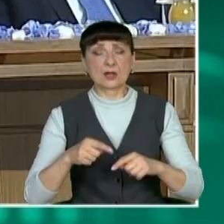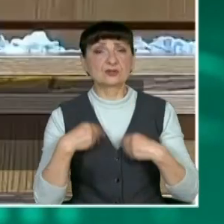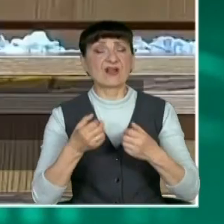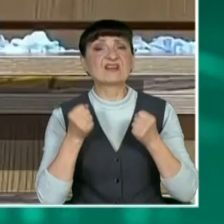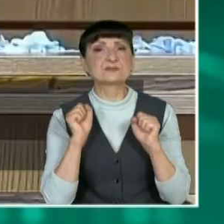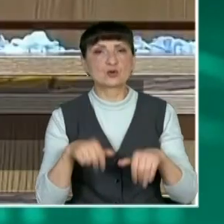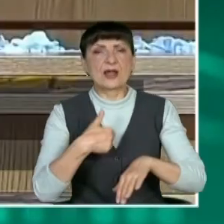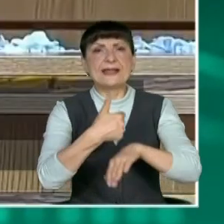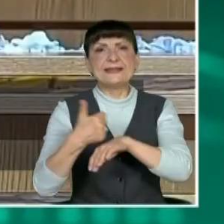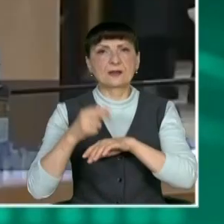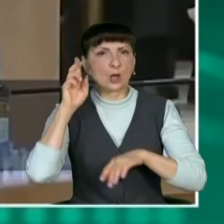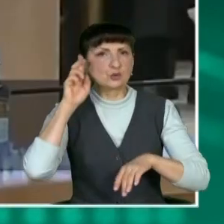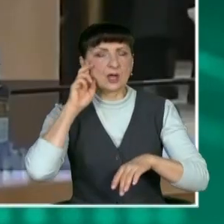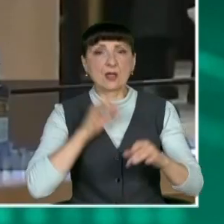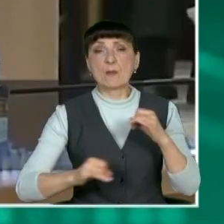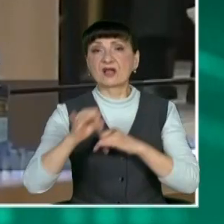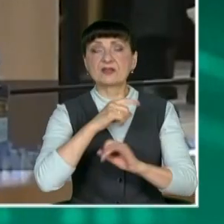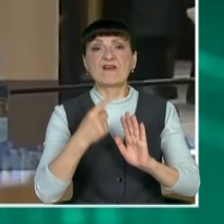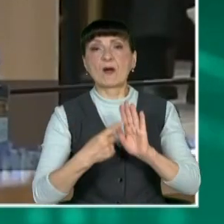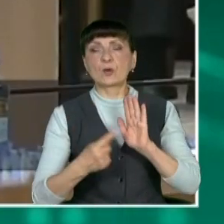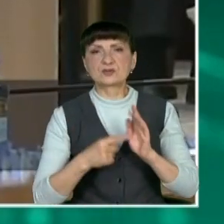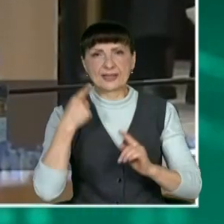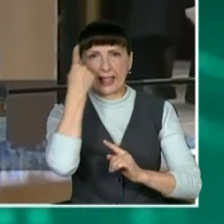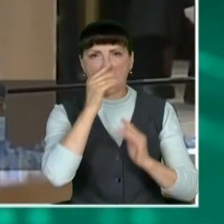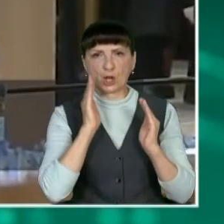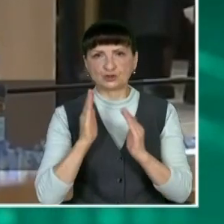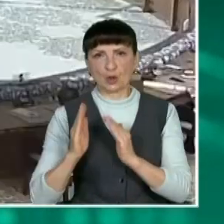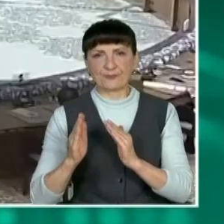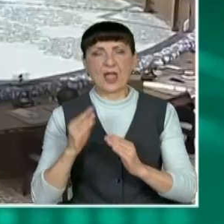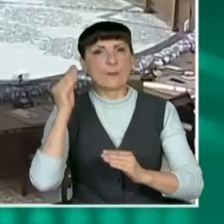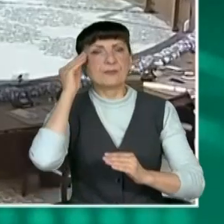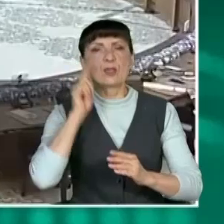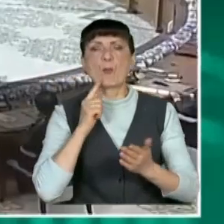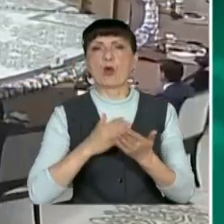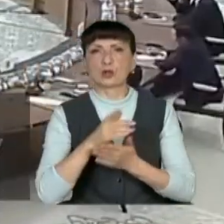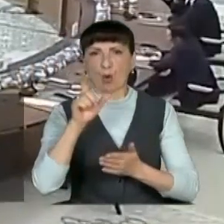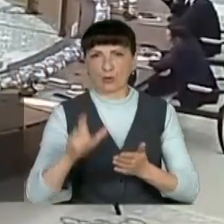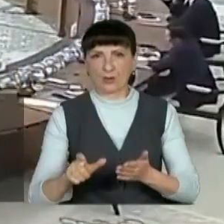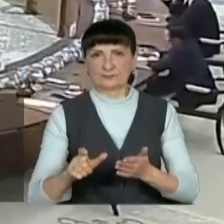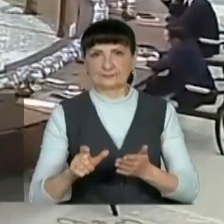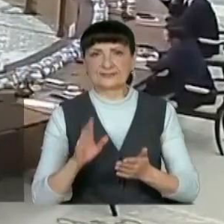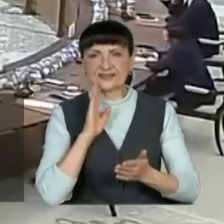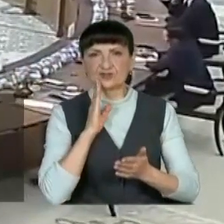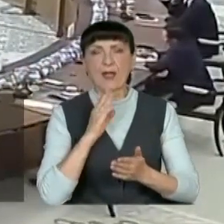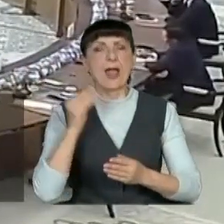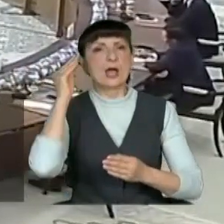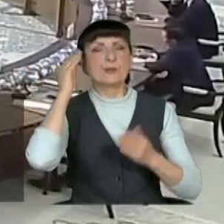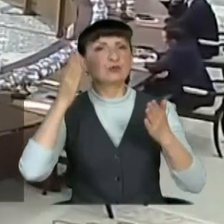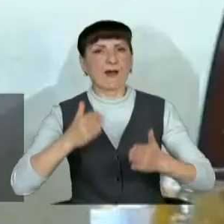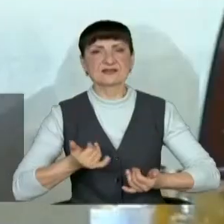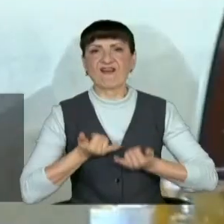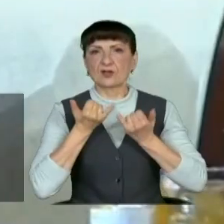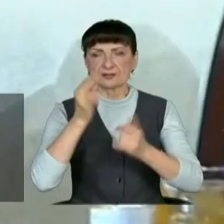возможность лидерам держав обговорить вопросы с глазу на глаз. По мнению политолога Жансаи Нуралиевой, репутация и